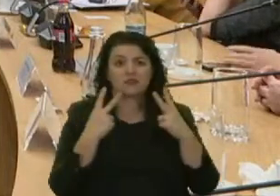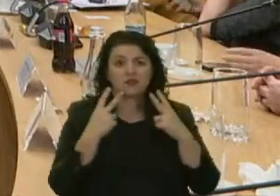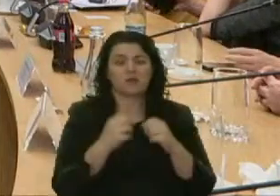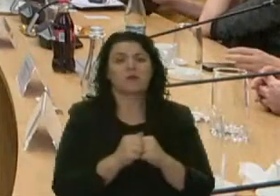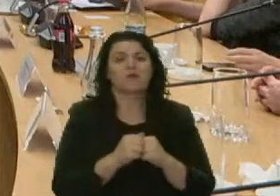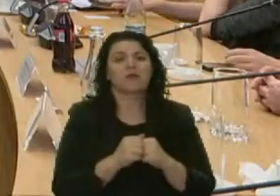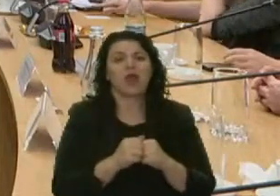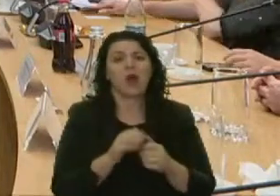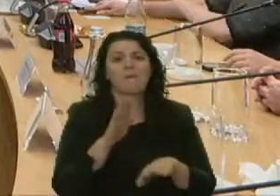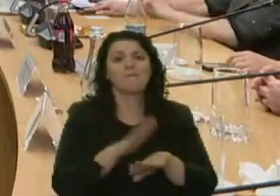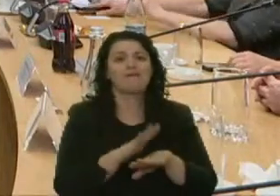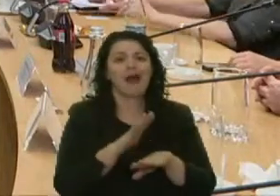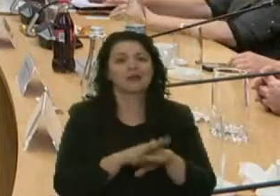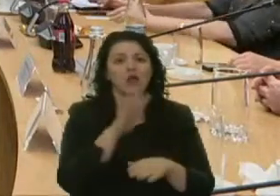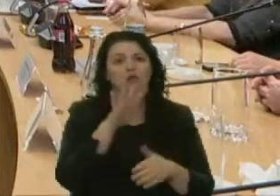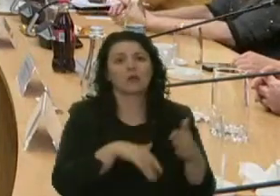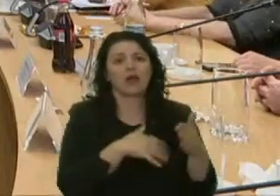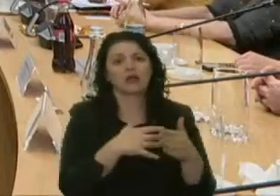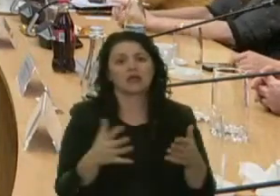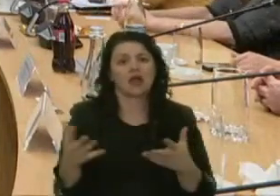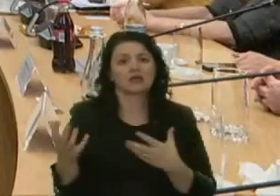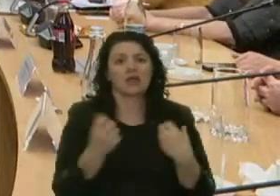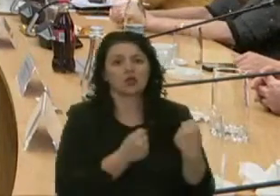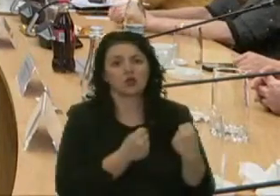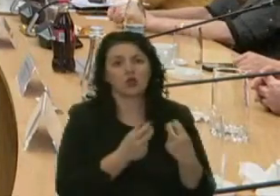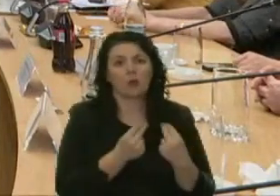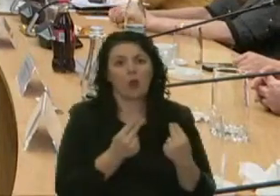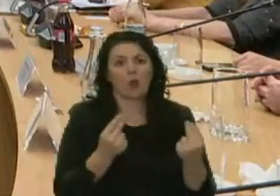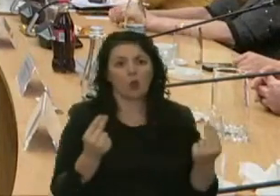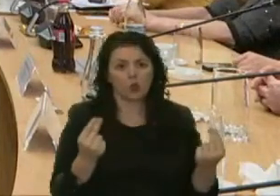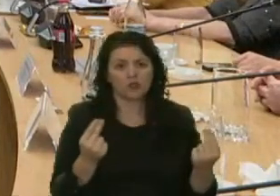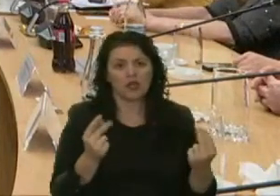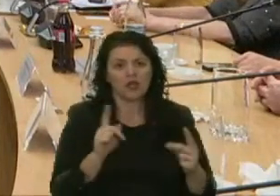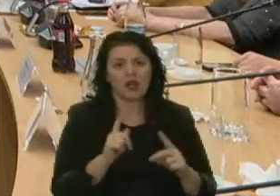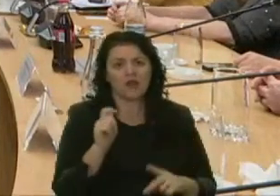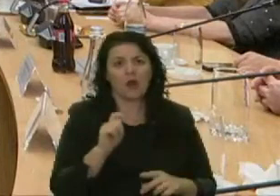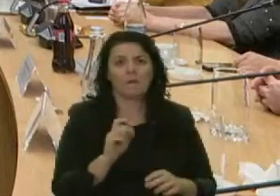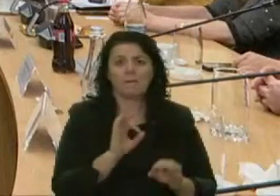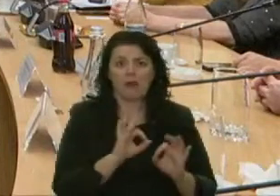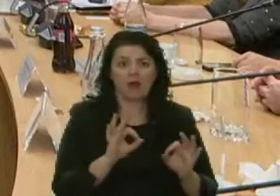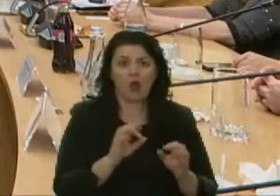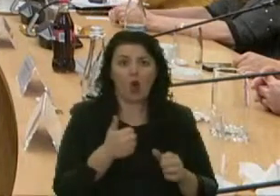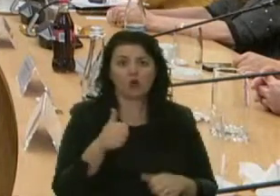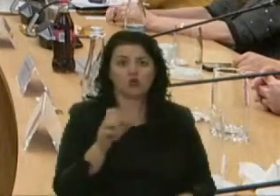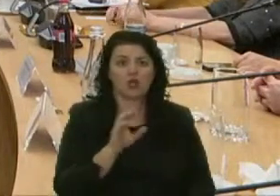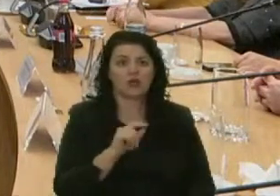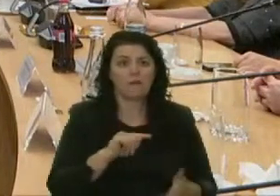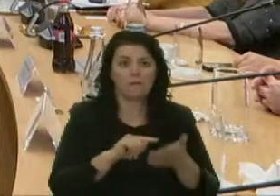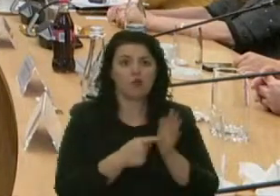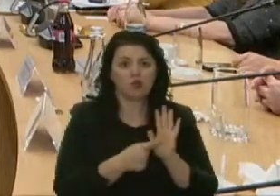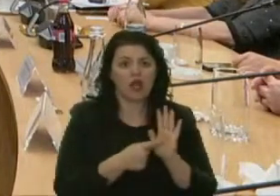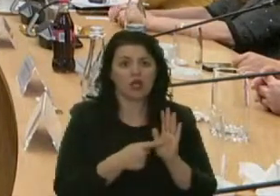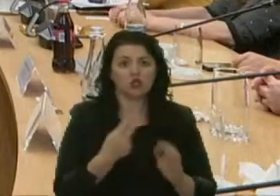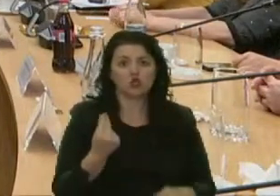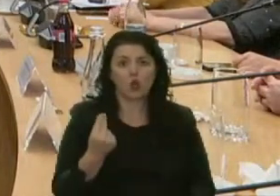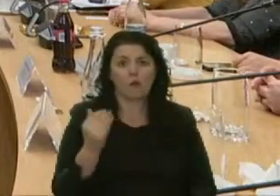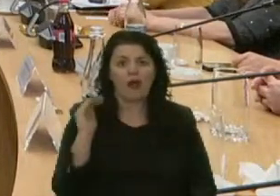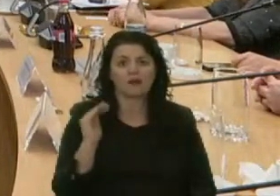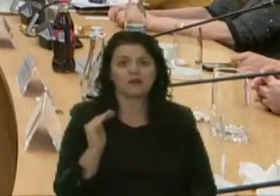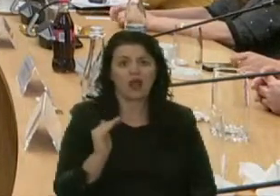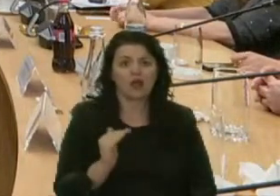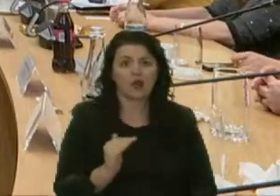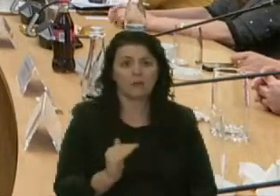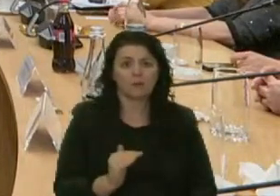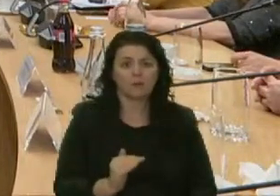vrei în baza unei grile să aduci tot mai mulți dacă toată lumea își face proiectele perfect de 100 de puncte suma scade și tot scade și